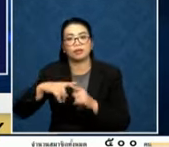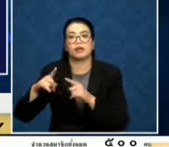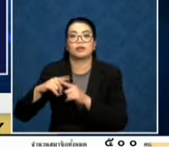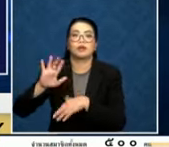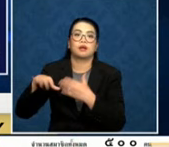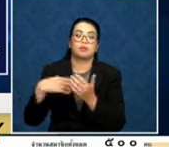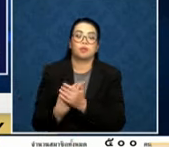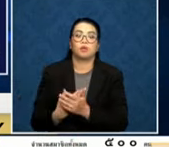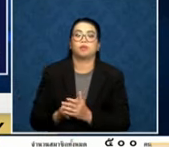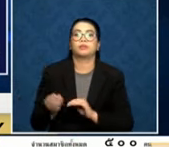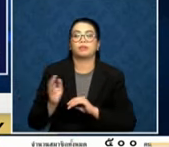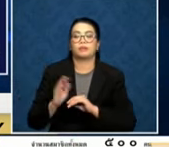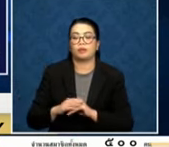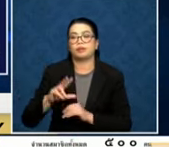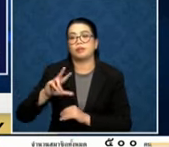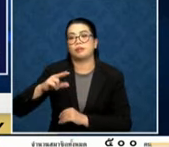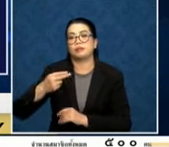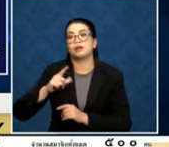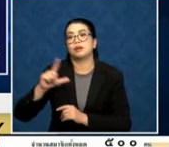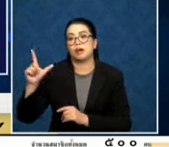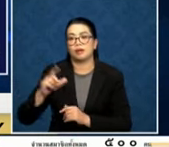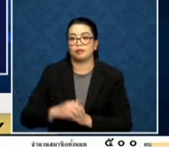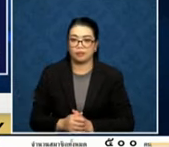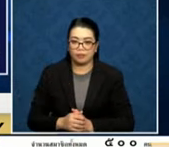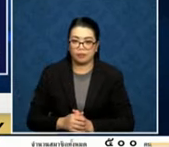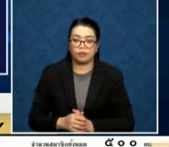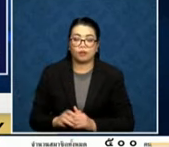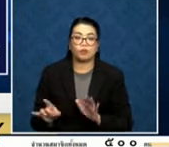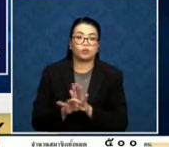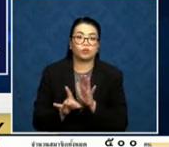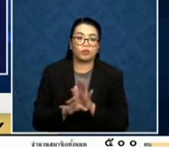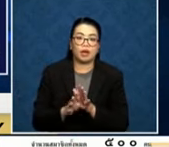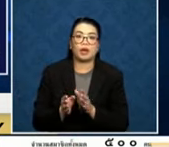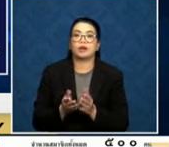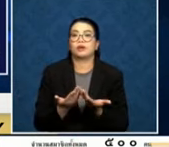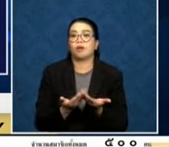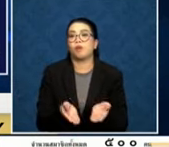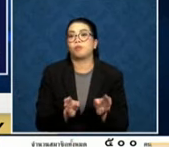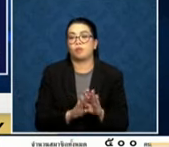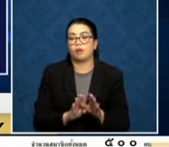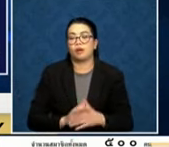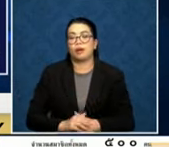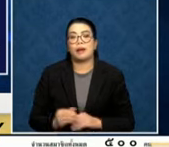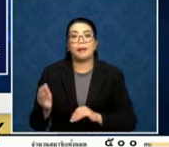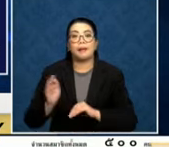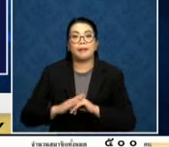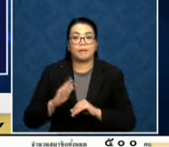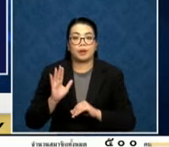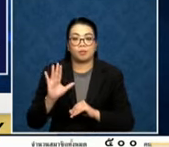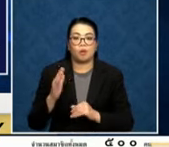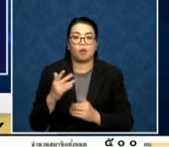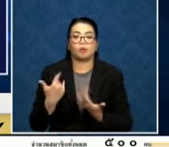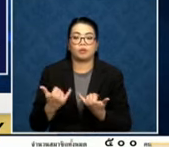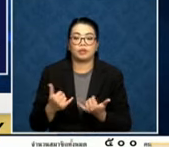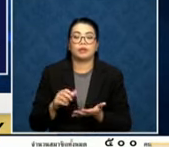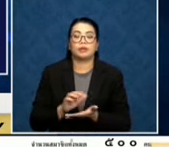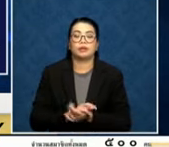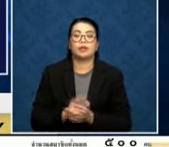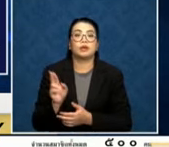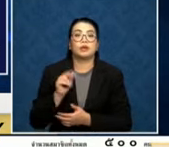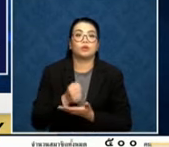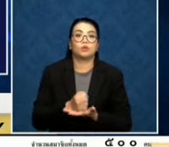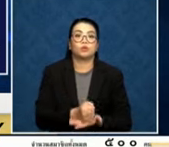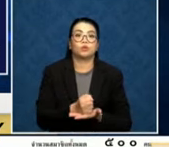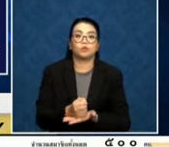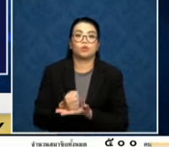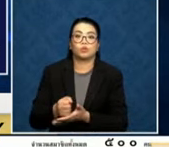ประมาณ 30,000ล้านบาทต่อปีครับและสุดท้ายครับระดับครัวเรือนครับการเพิ่มขึ้นของสัดส่วนพลังงานสะอาดจะช่วย